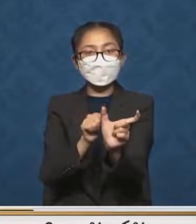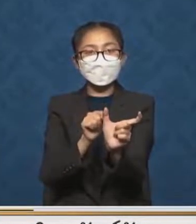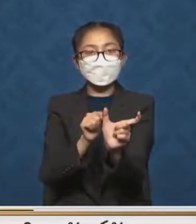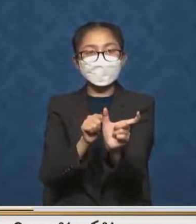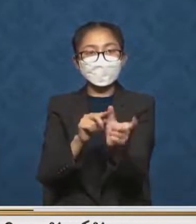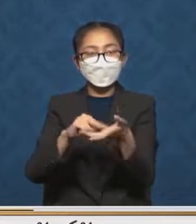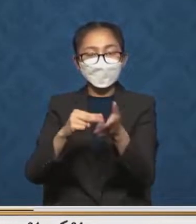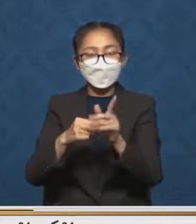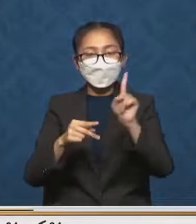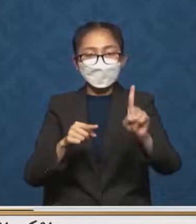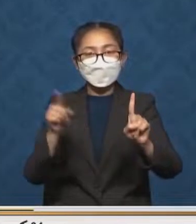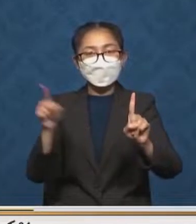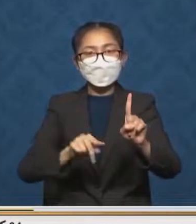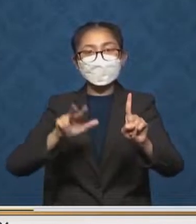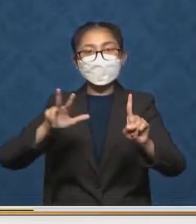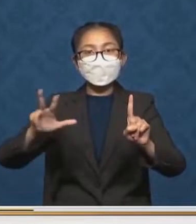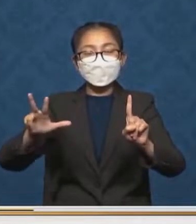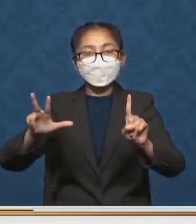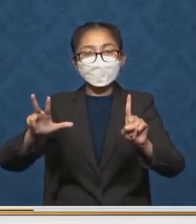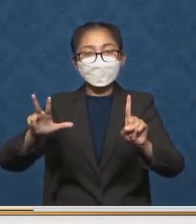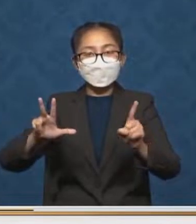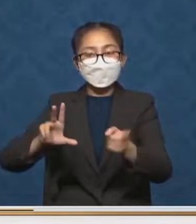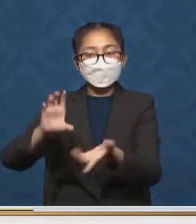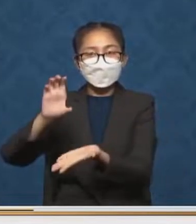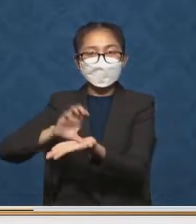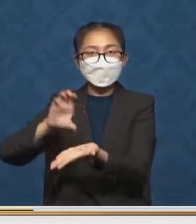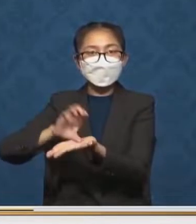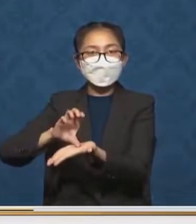เกิน 1 ใน 3 ของงประมาณทั้หมดของหนวยงานนี้แล้ครั ทประทาน